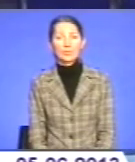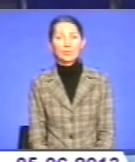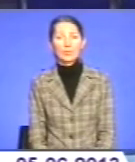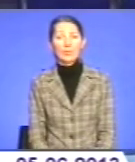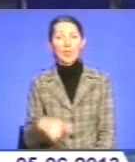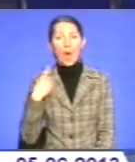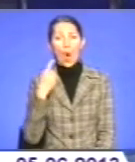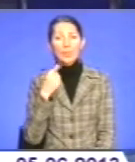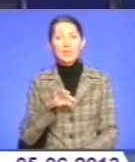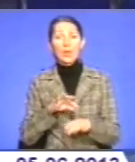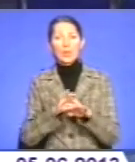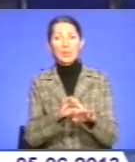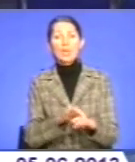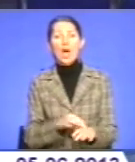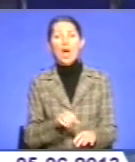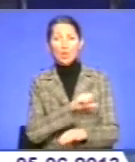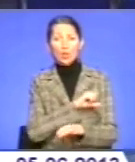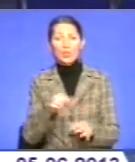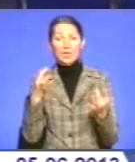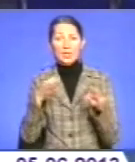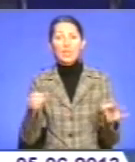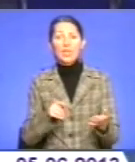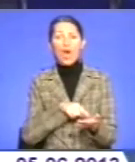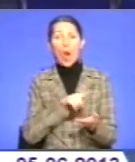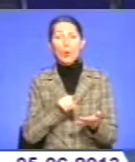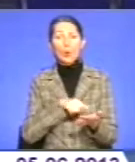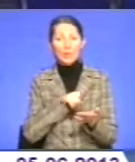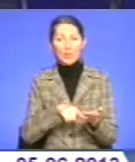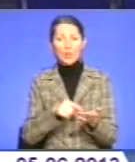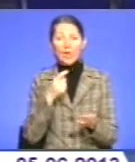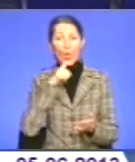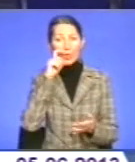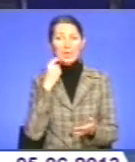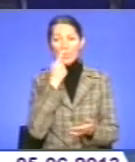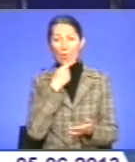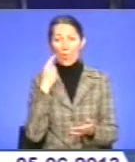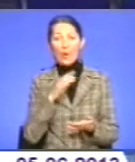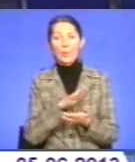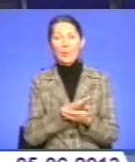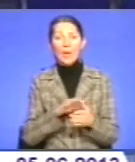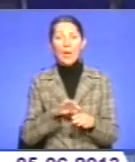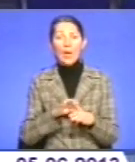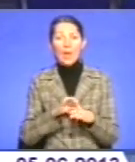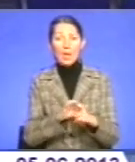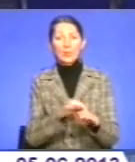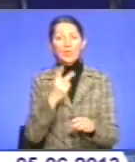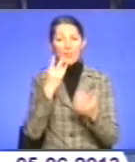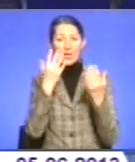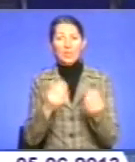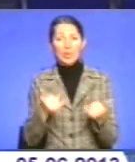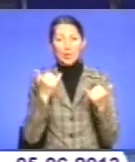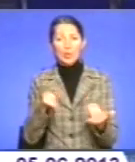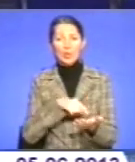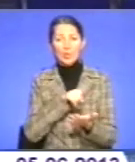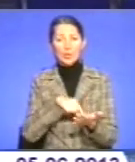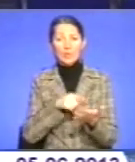В області проходить зовнішнє незалежне оцінювання з української мови. Триватиме ЗНО з цього предмету 2 дні. Сьогодні у тестуваннях